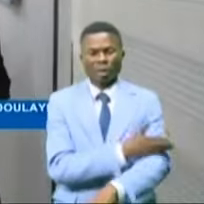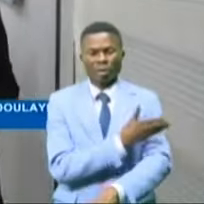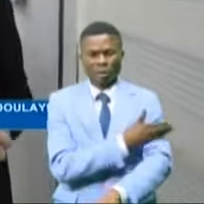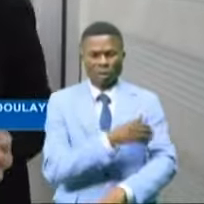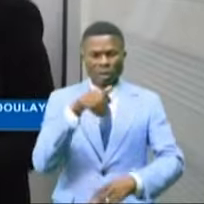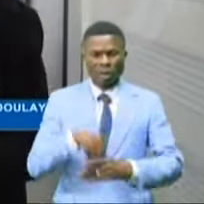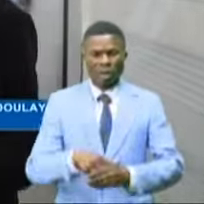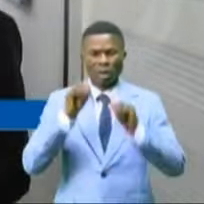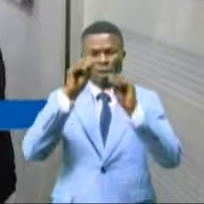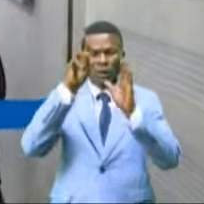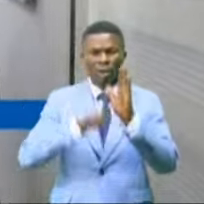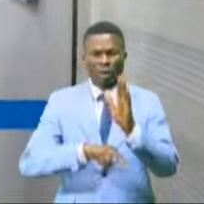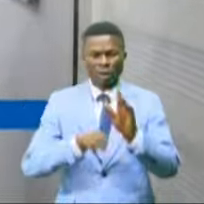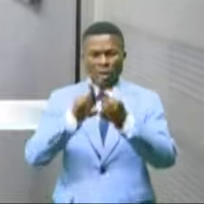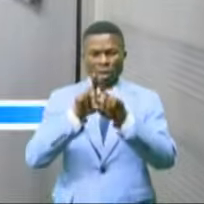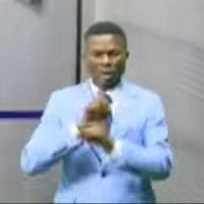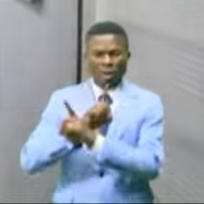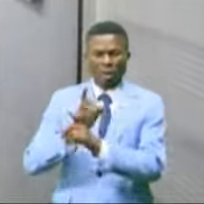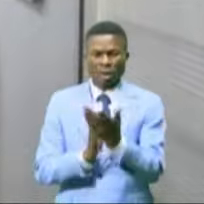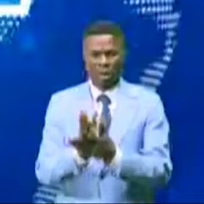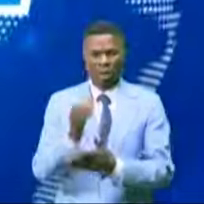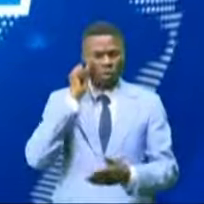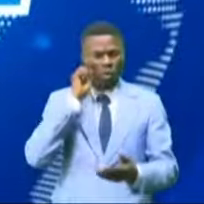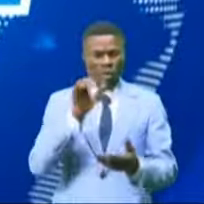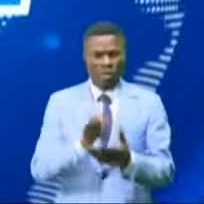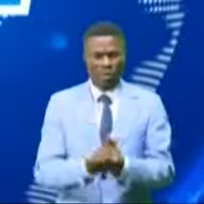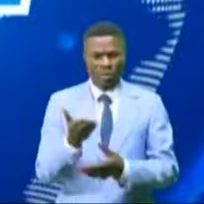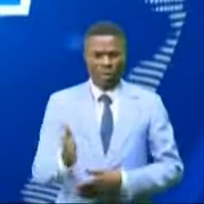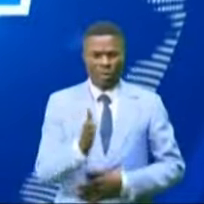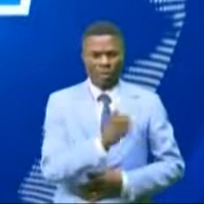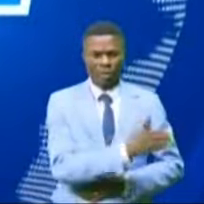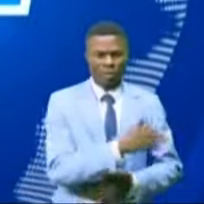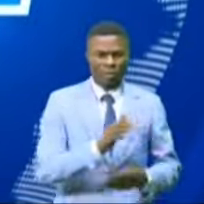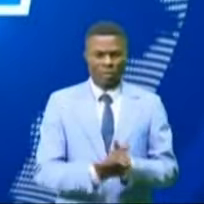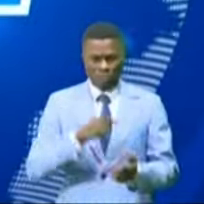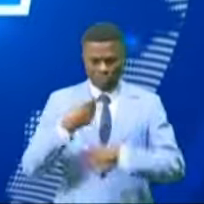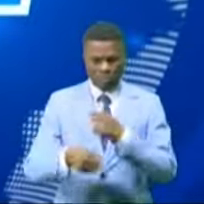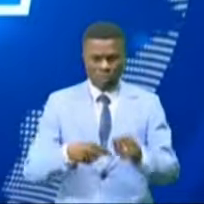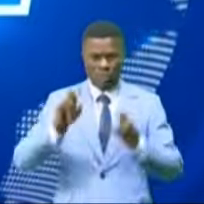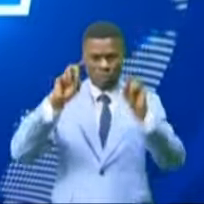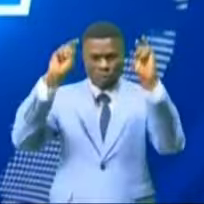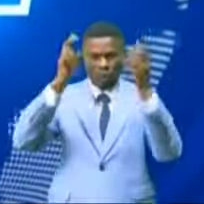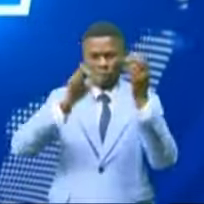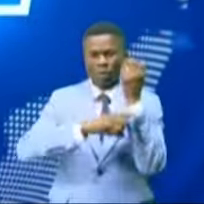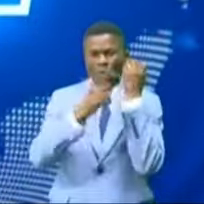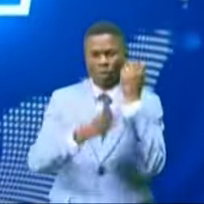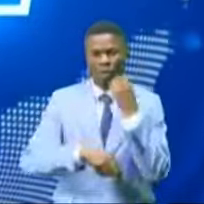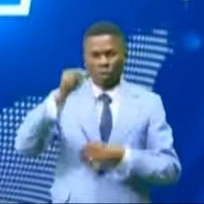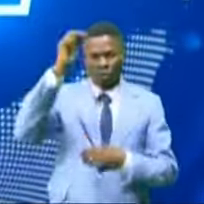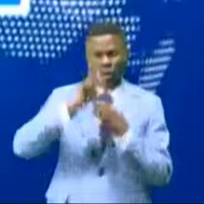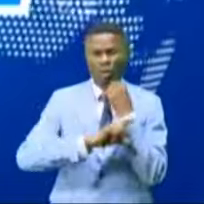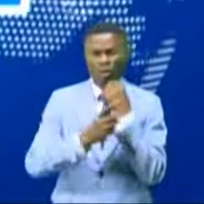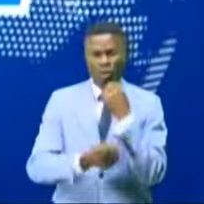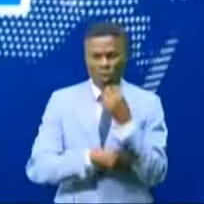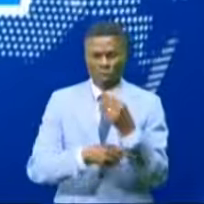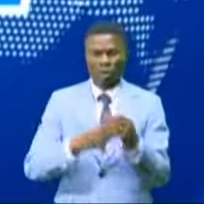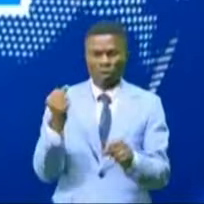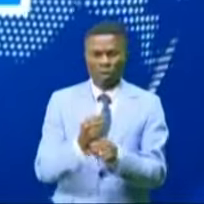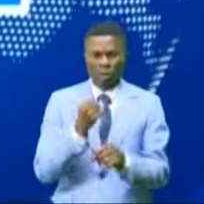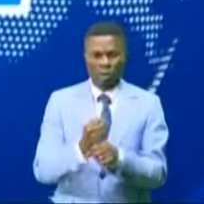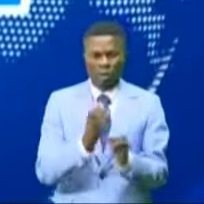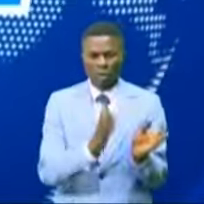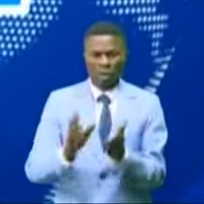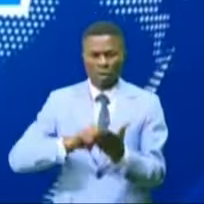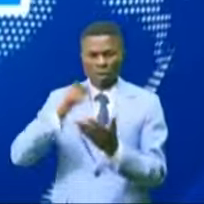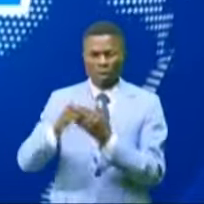sur l'enseignement et la protection des droits de la femme. Lancement à Goma, dans le Nord Kivu, des travaux de l'élaboration du